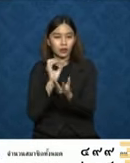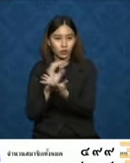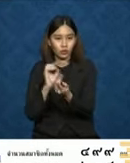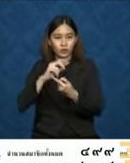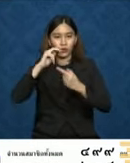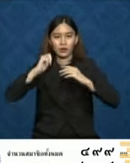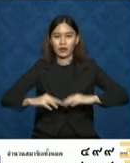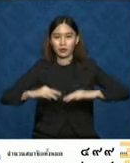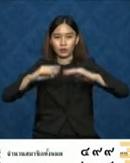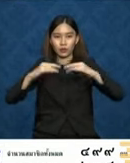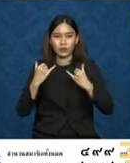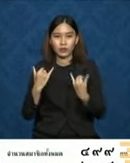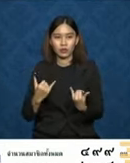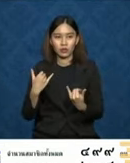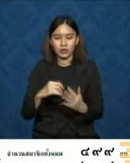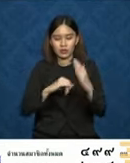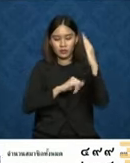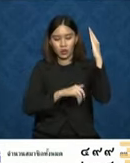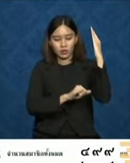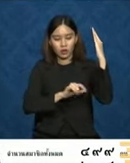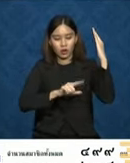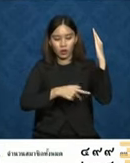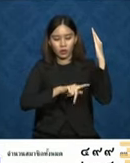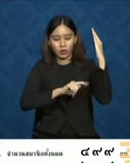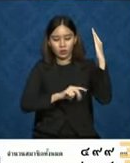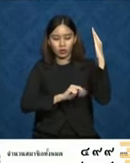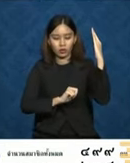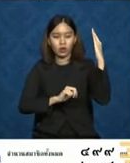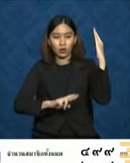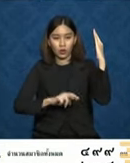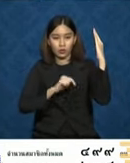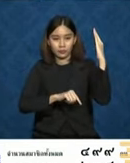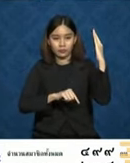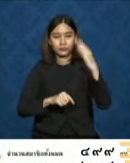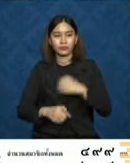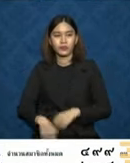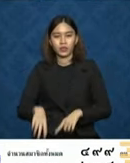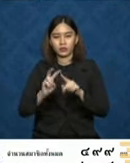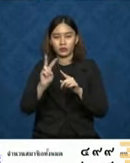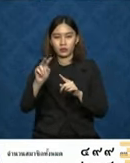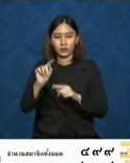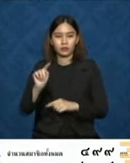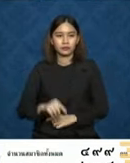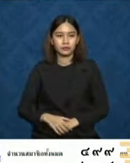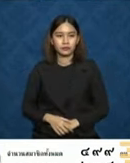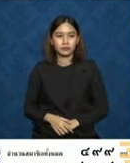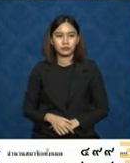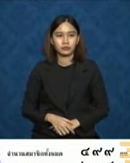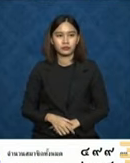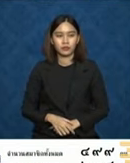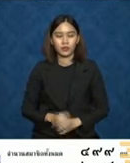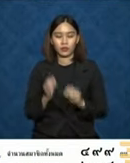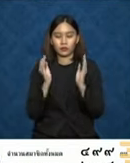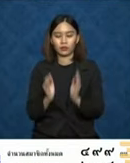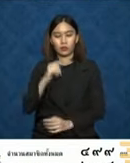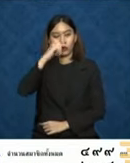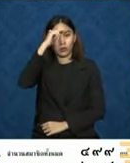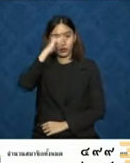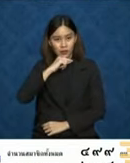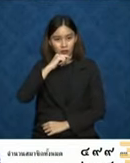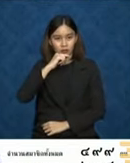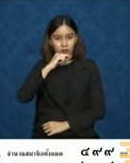อุทกภัยในครั้งนี้ทั้ง 3จังหวัดคือยะลาปัตตานีนราธิวาสด้วยแล้วก็เืที่ 2นะครับคนไทย